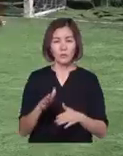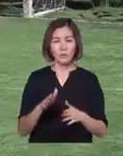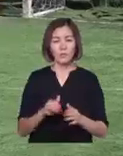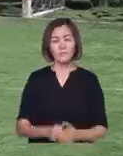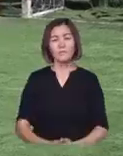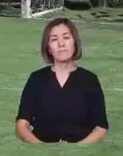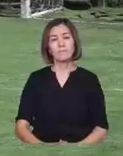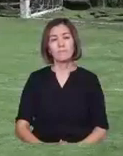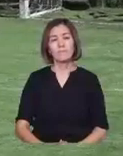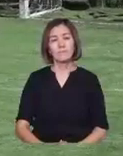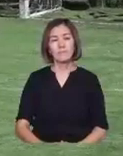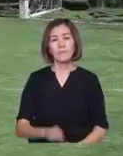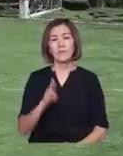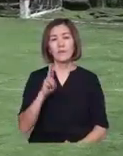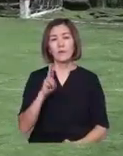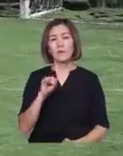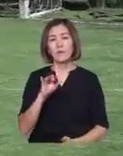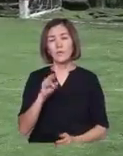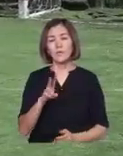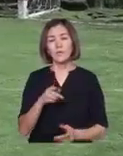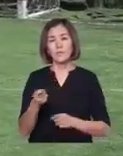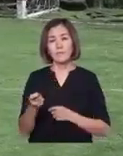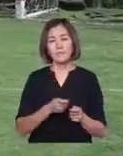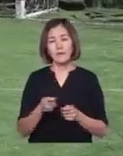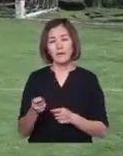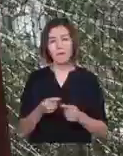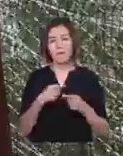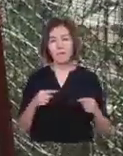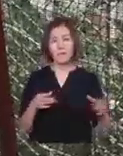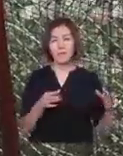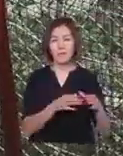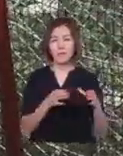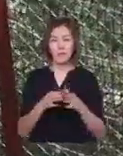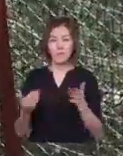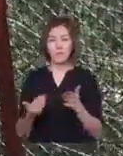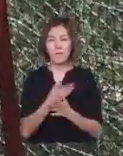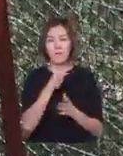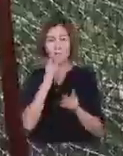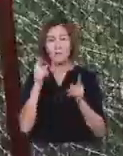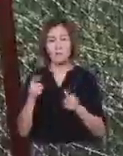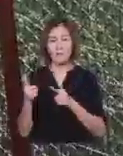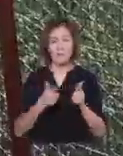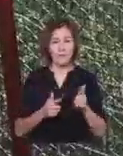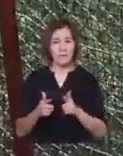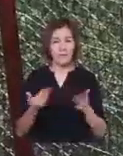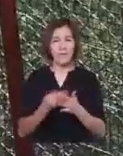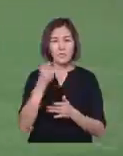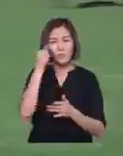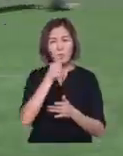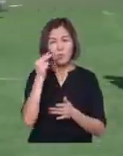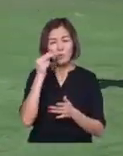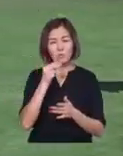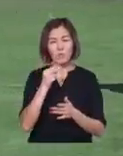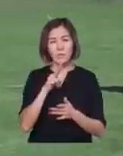ауылымызда. Қуаныш бастаған футбол үйірмесі мен өзге де спорт түрлерінің өрендері жаңа маусымға дайындықтарын пысықтауда. Себебі жаңа оқу жылымен бірге